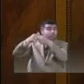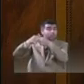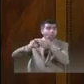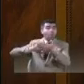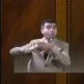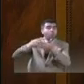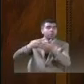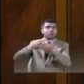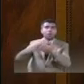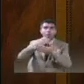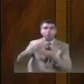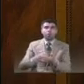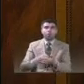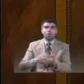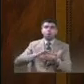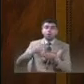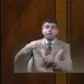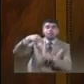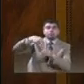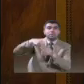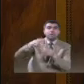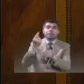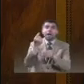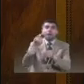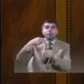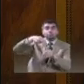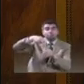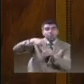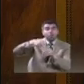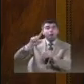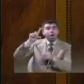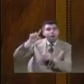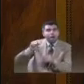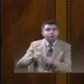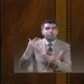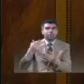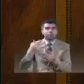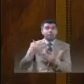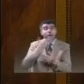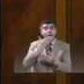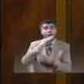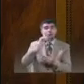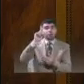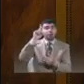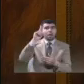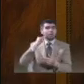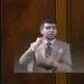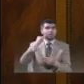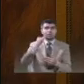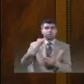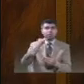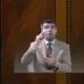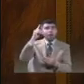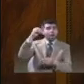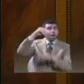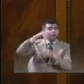حتى أثمان البترول قد نزلت في النهاية؟ هذا كذلك لابد أن نستشعر أنه من فضل الله